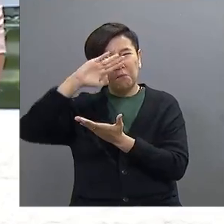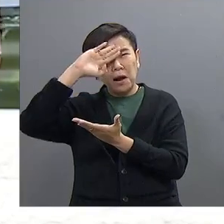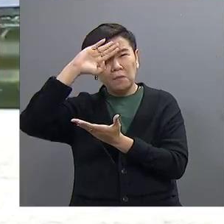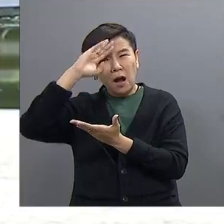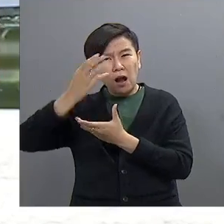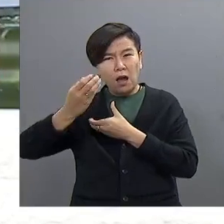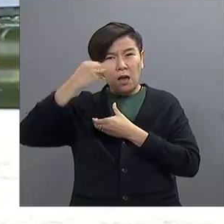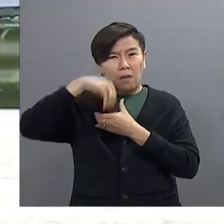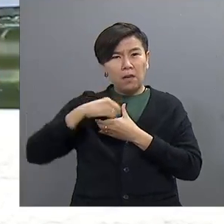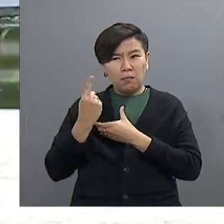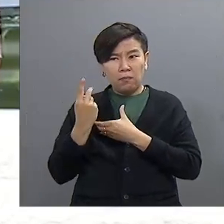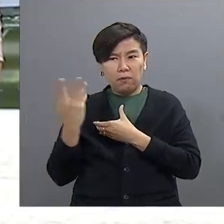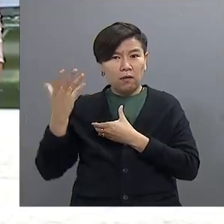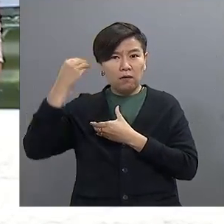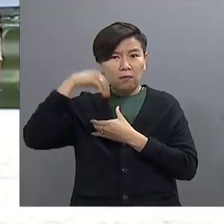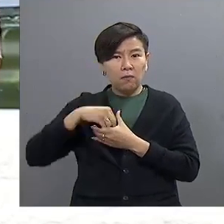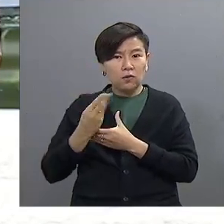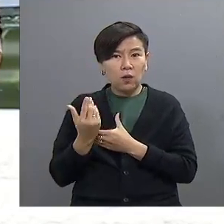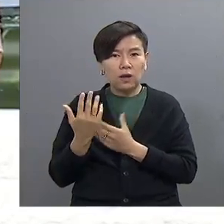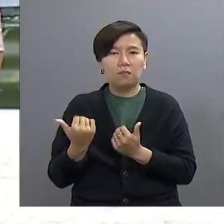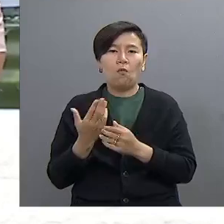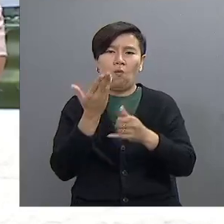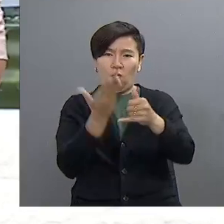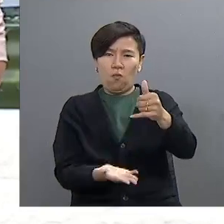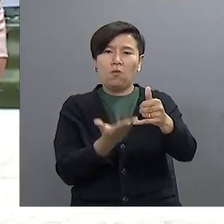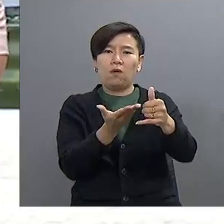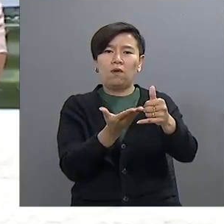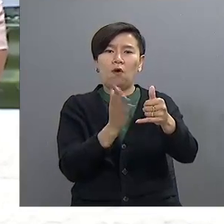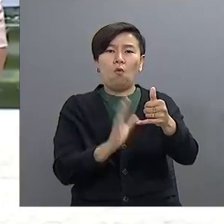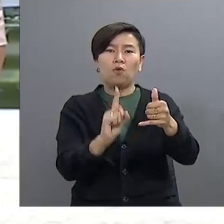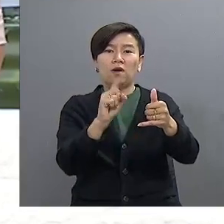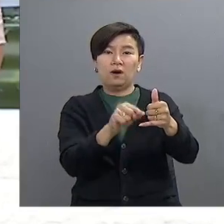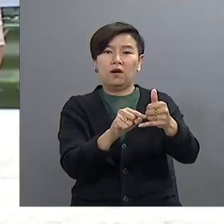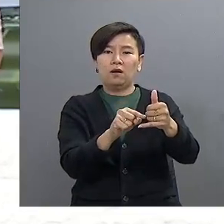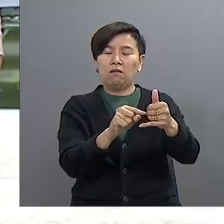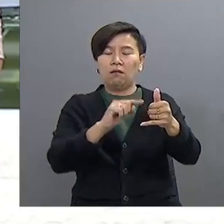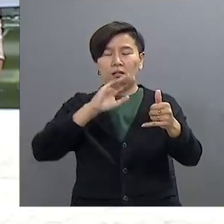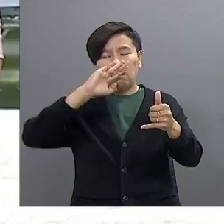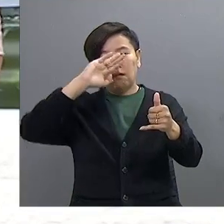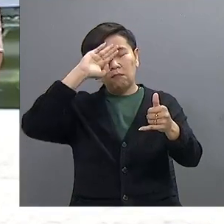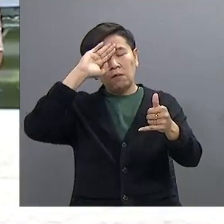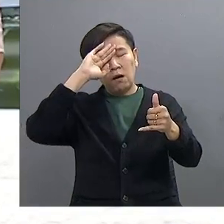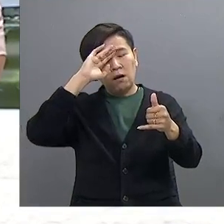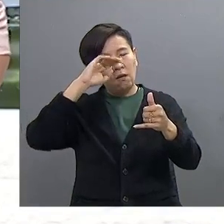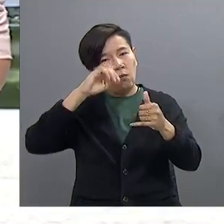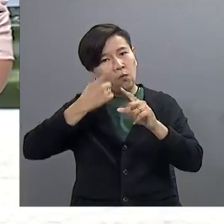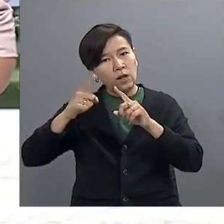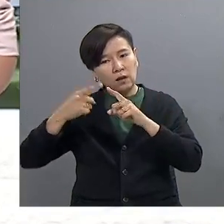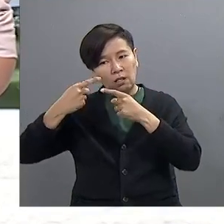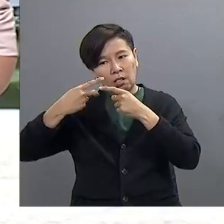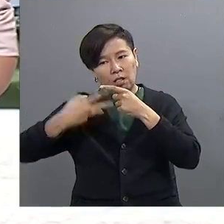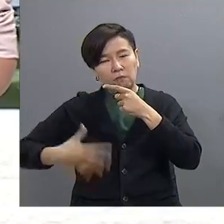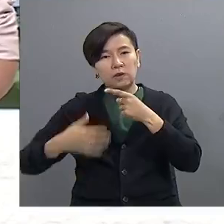ยมีอยู่ท่านนึงนะคะโอ้โหเป็นหลายโรคเหลือเกินค่ะฐานะก็ยากจนนะคะครอบครัวก็ย่ำแ